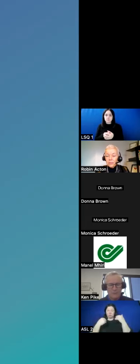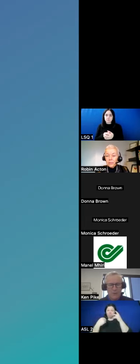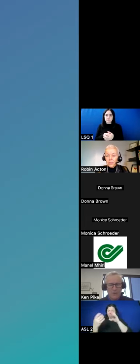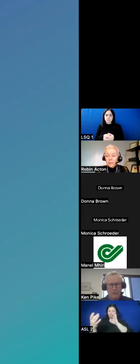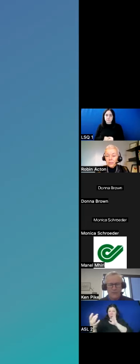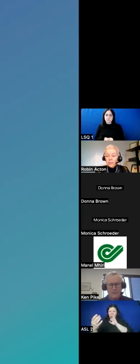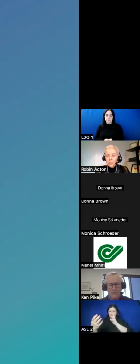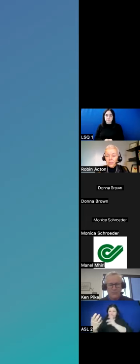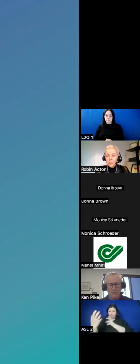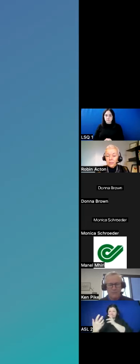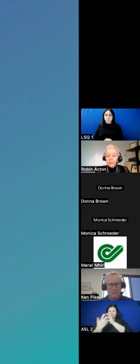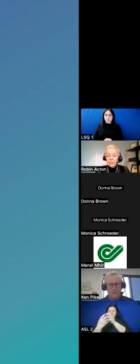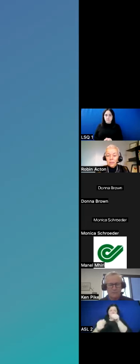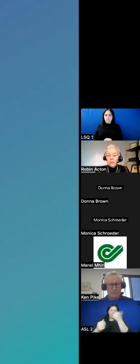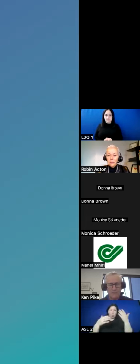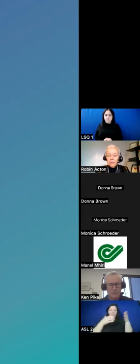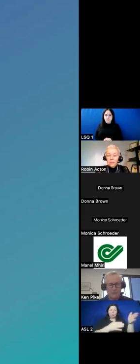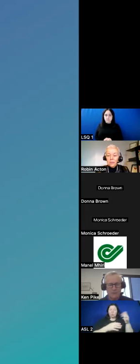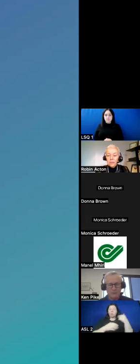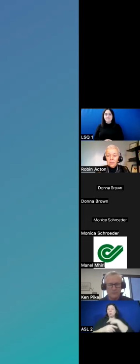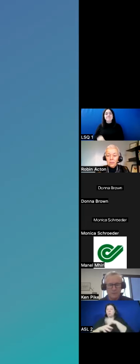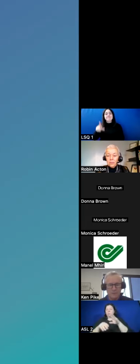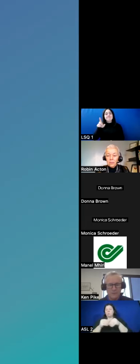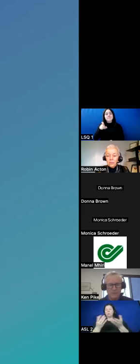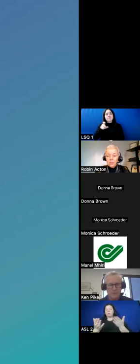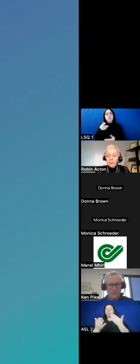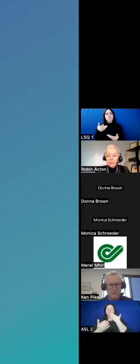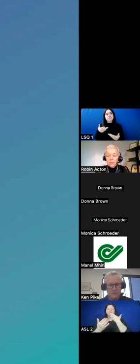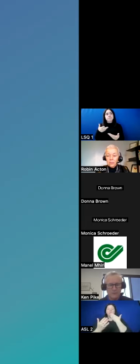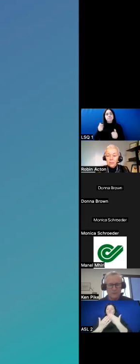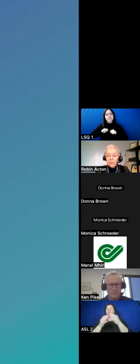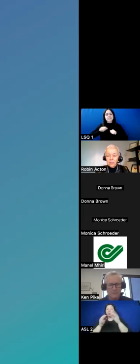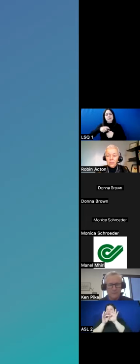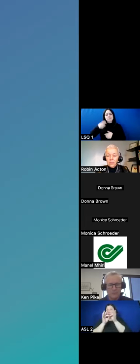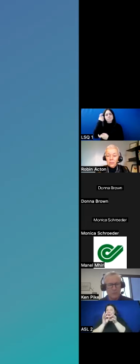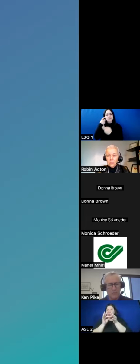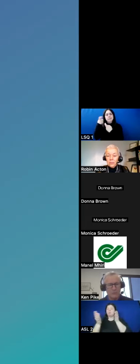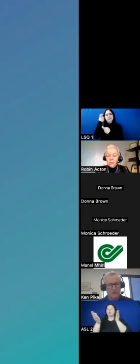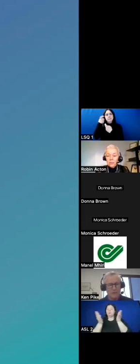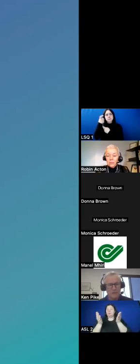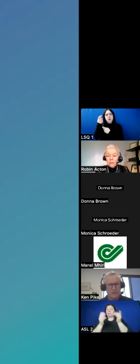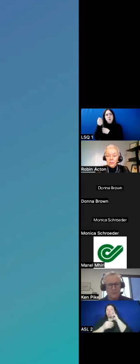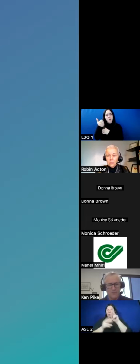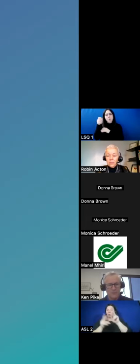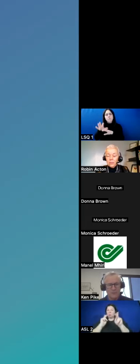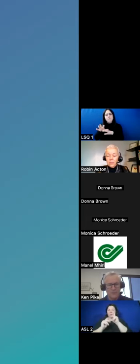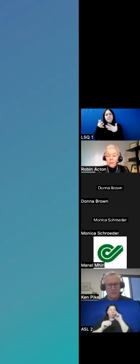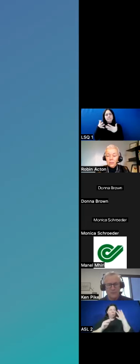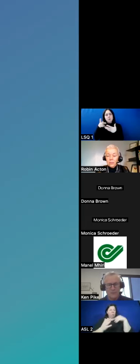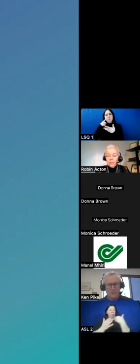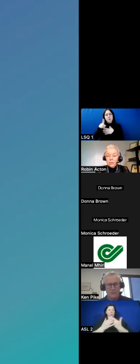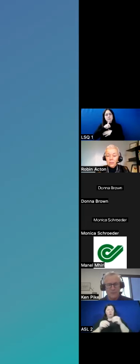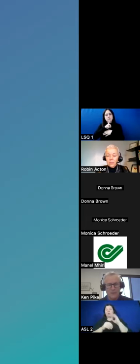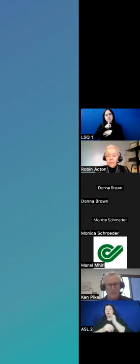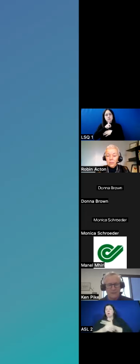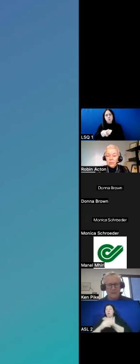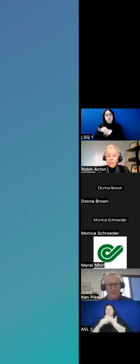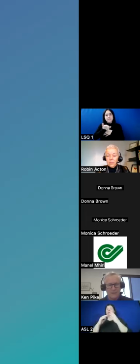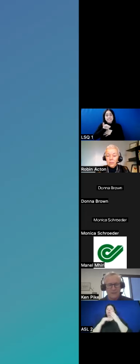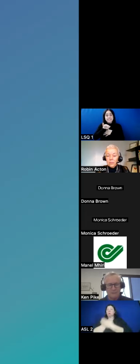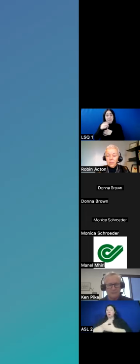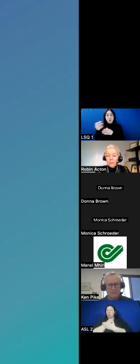qu'il faut vraiment essayer de voir d'autres moyens de fournir de bons services d'interprétation pour les gens qui arrivent dans notre